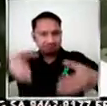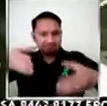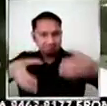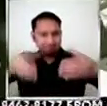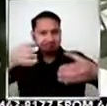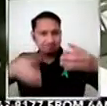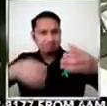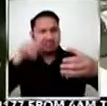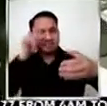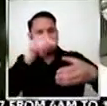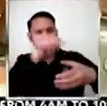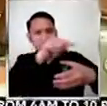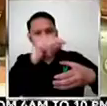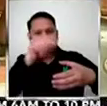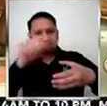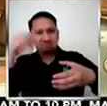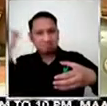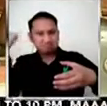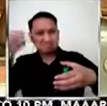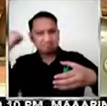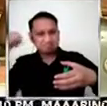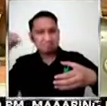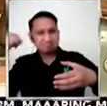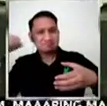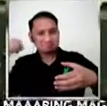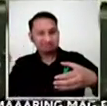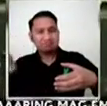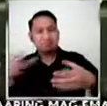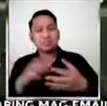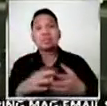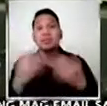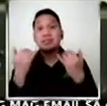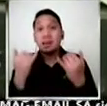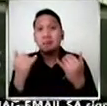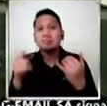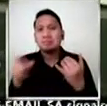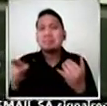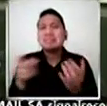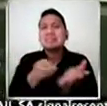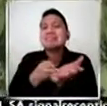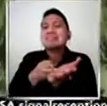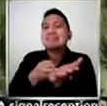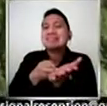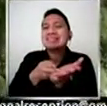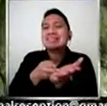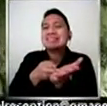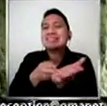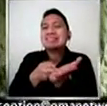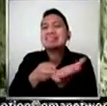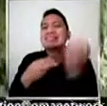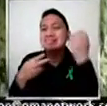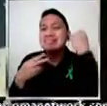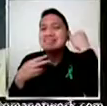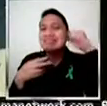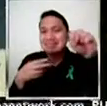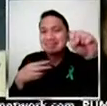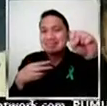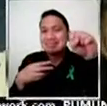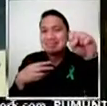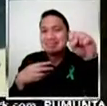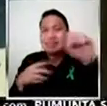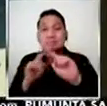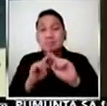ordinance na nag-uutos ng lockdown. Aminado naman ang karamihan na talagang dumabag sila sa ordinansa, pero hindi